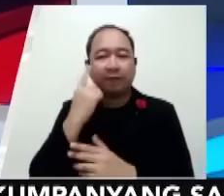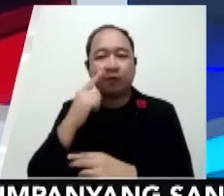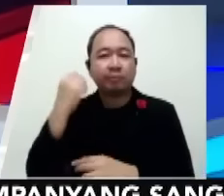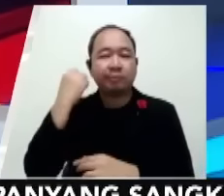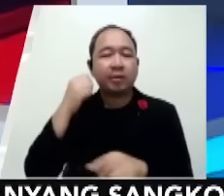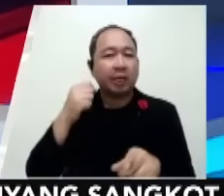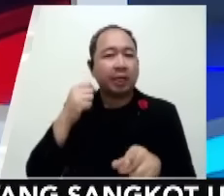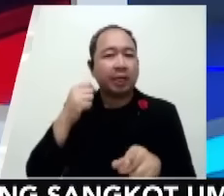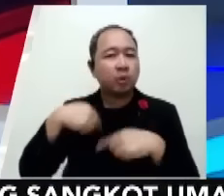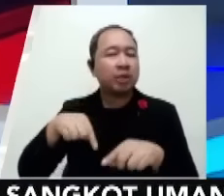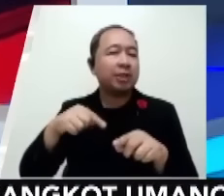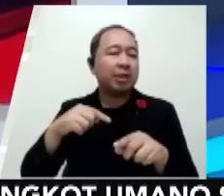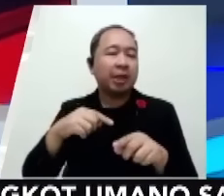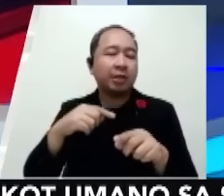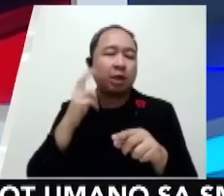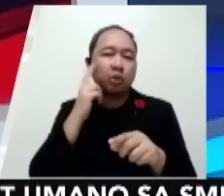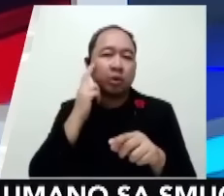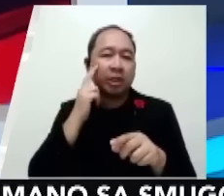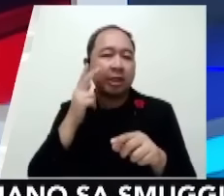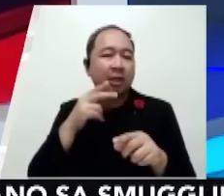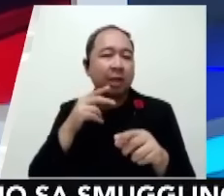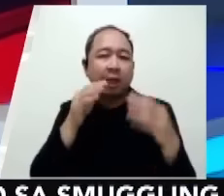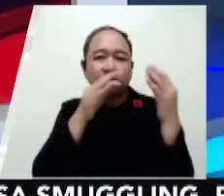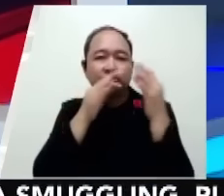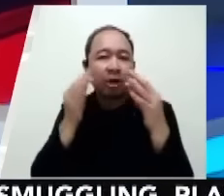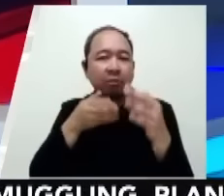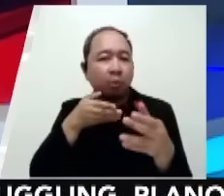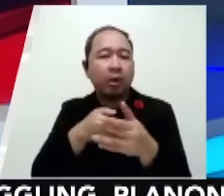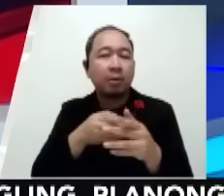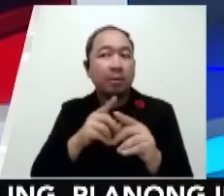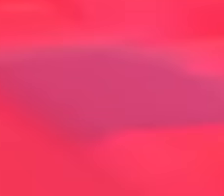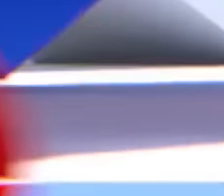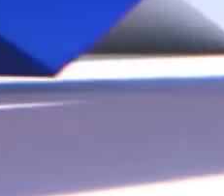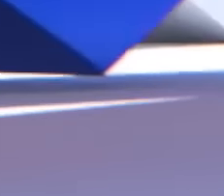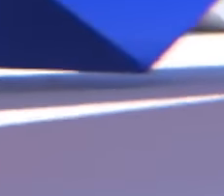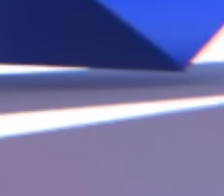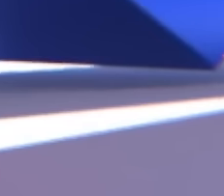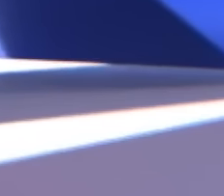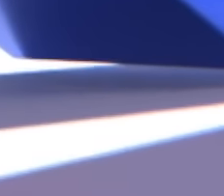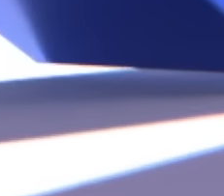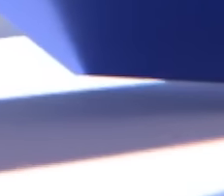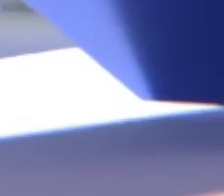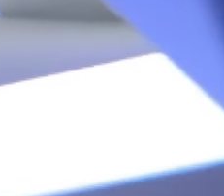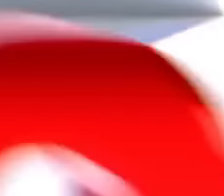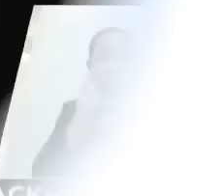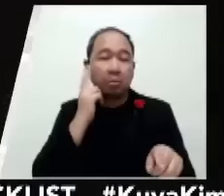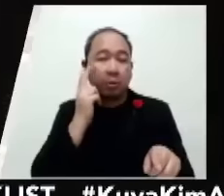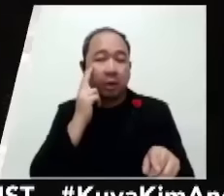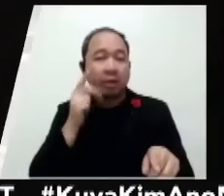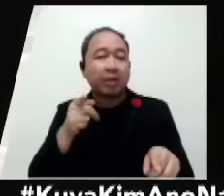hindi siya o ang dating Pangulo ang nag-utos ito. Nakatutok si Mav Gonzalez.